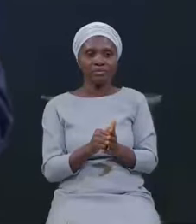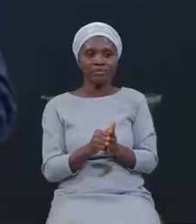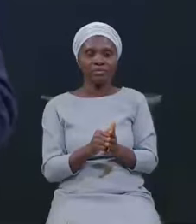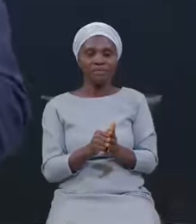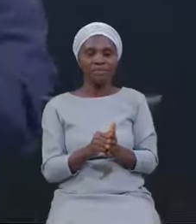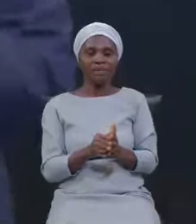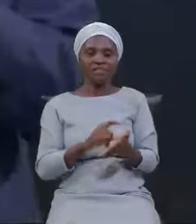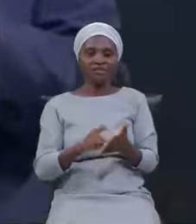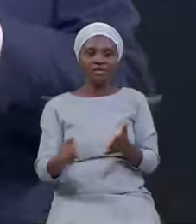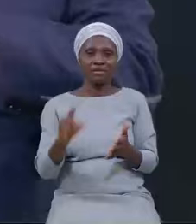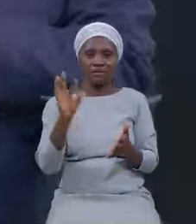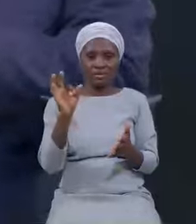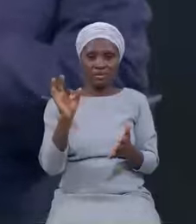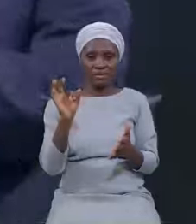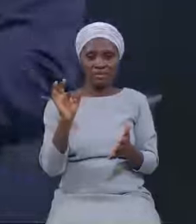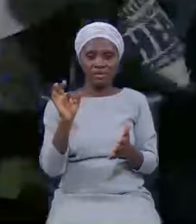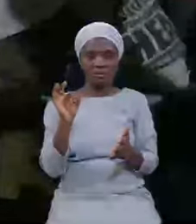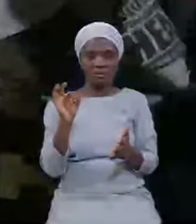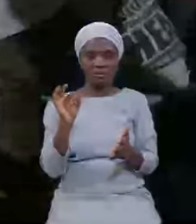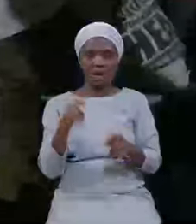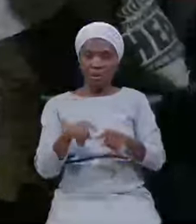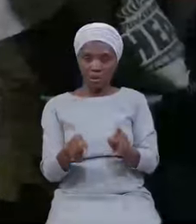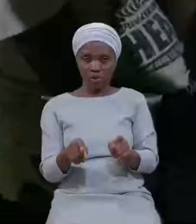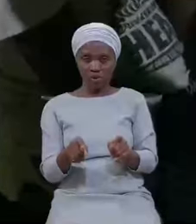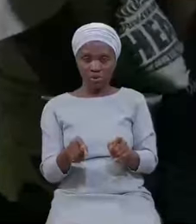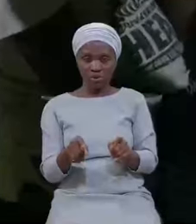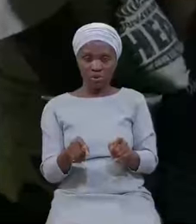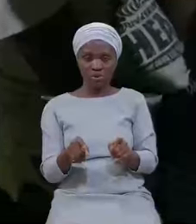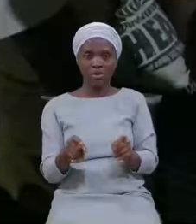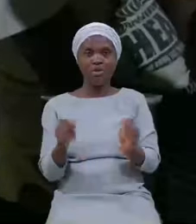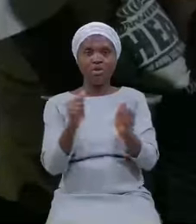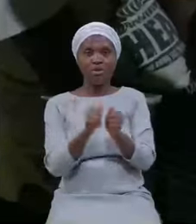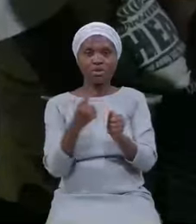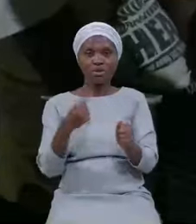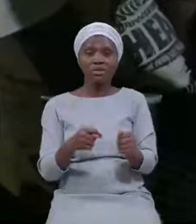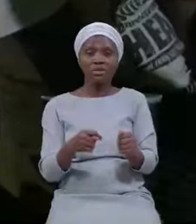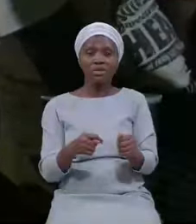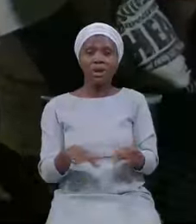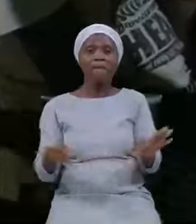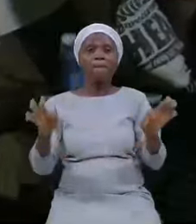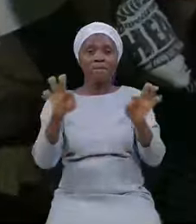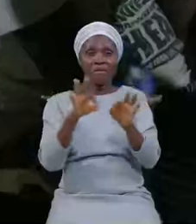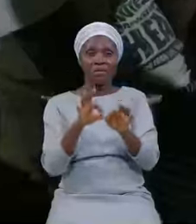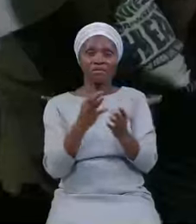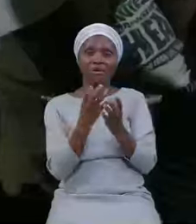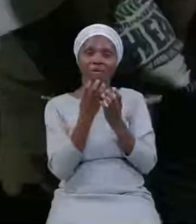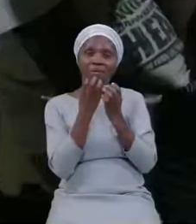Verset 19, mais par le sang précieux de Christ. Le sang précieux de